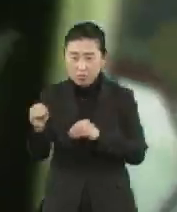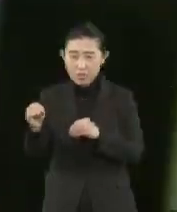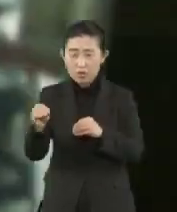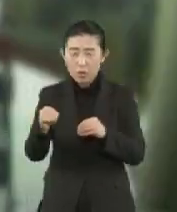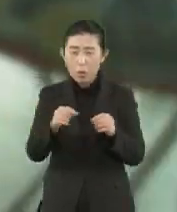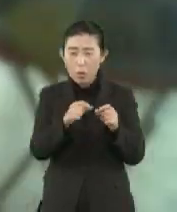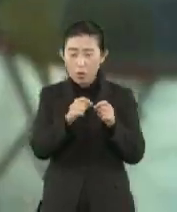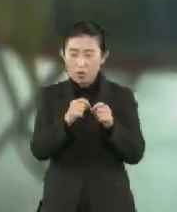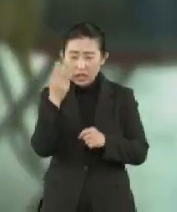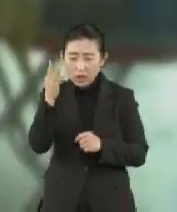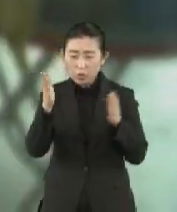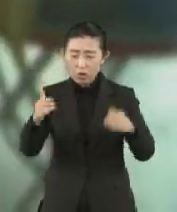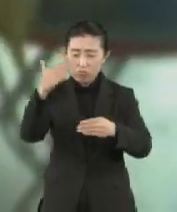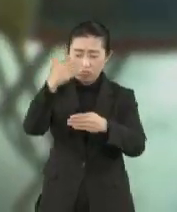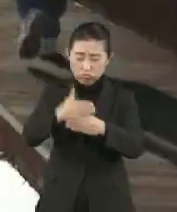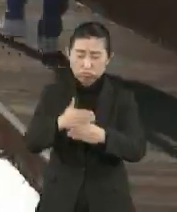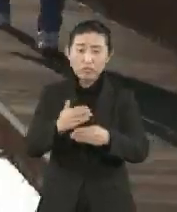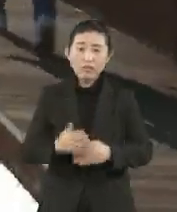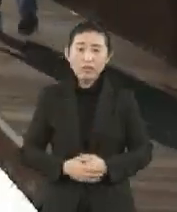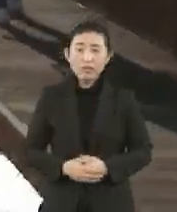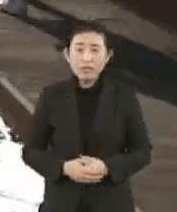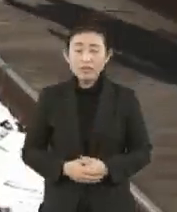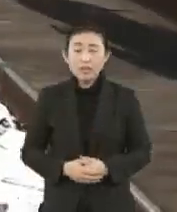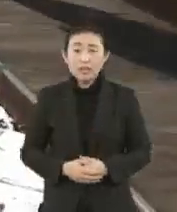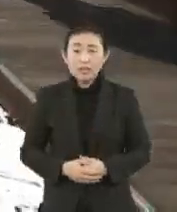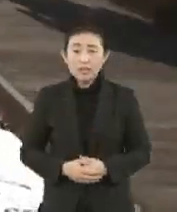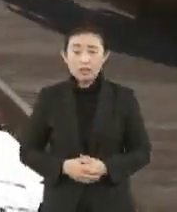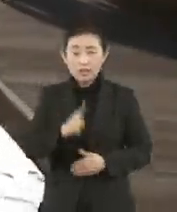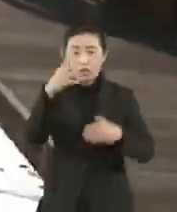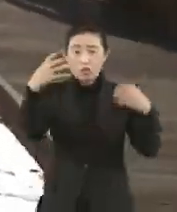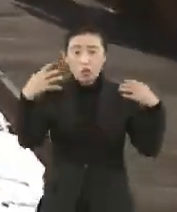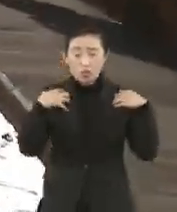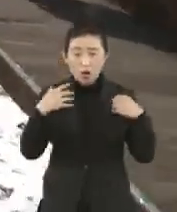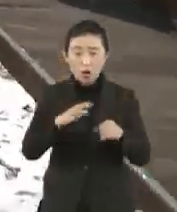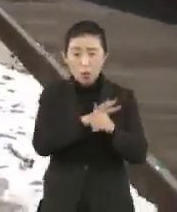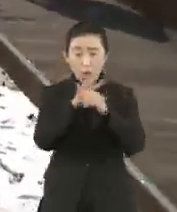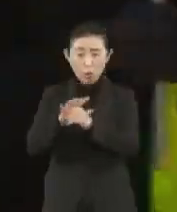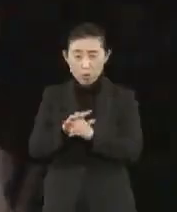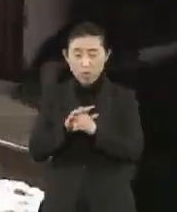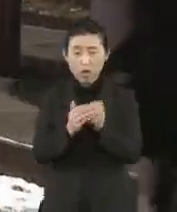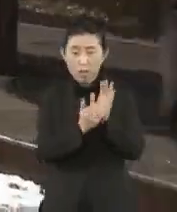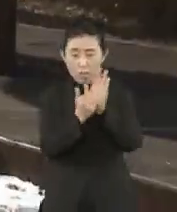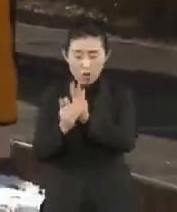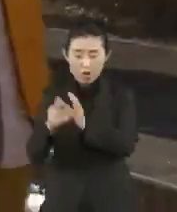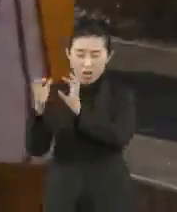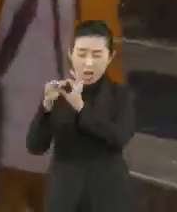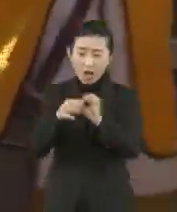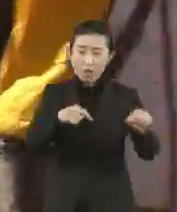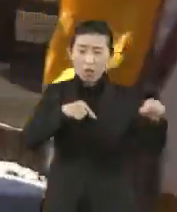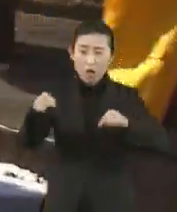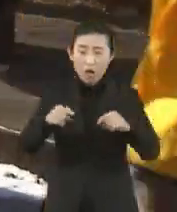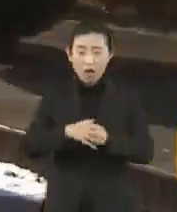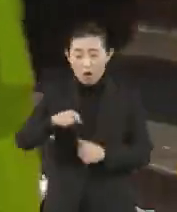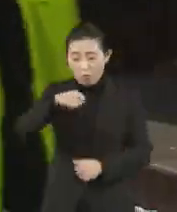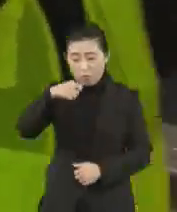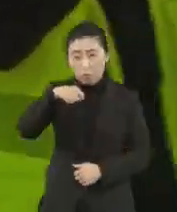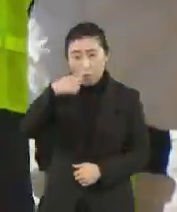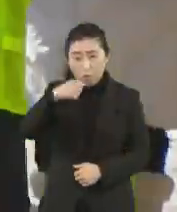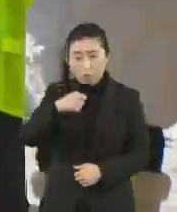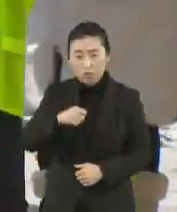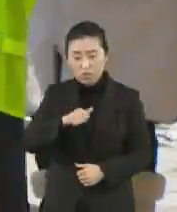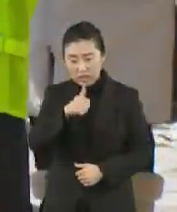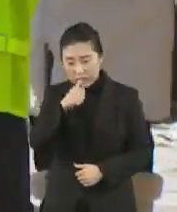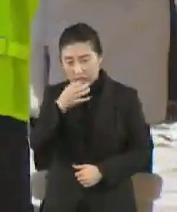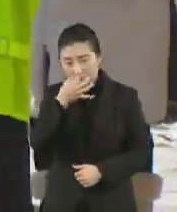장기화로 4개월째 문을 닫은 상태입니다. 이처럼 정부의 방역 강화 조치가 장기화되면서 생계가 막막해진 지역